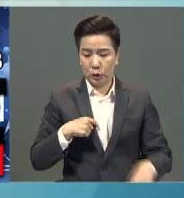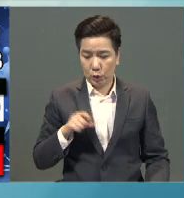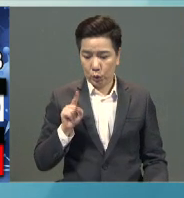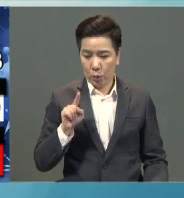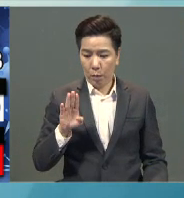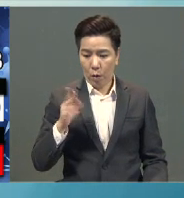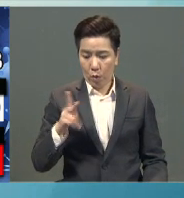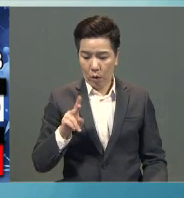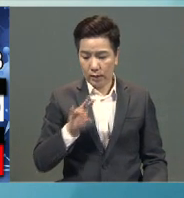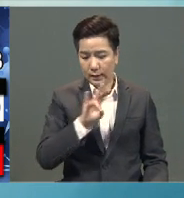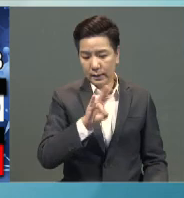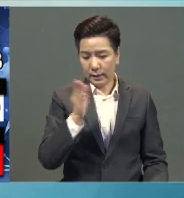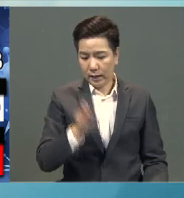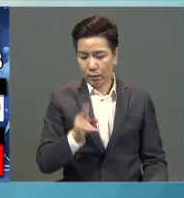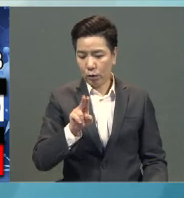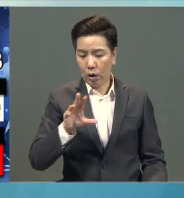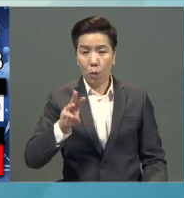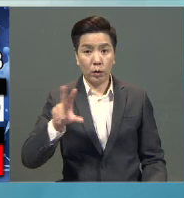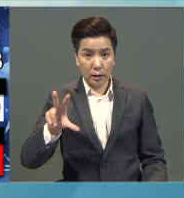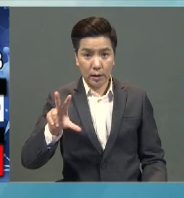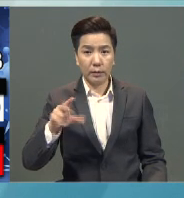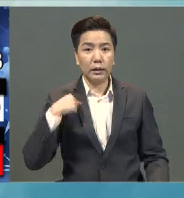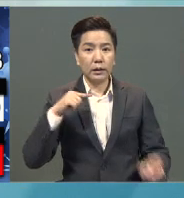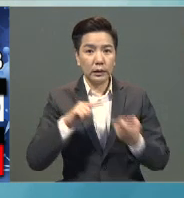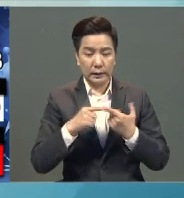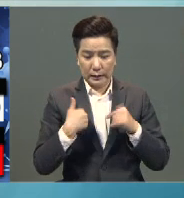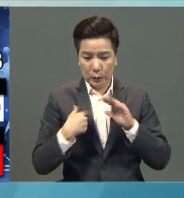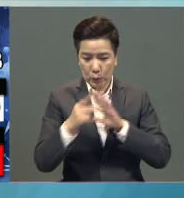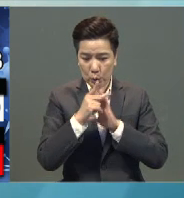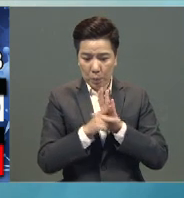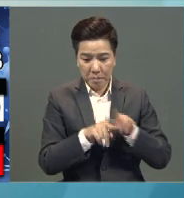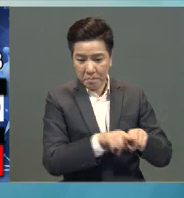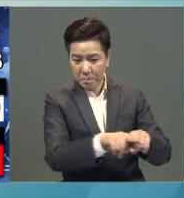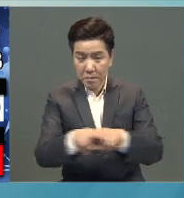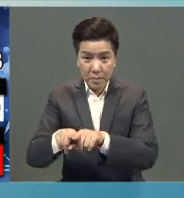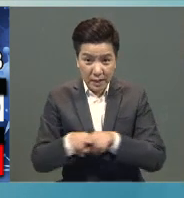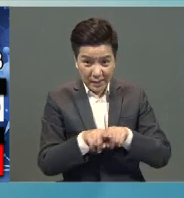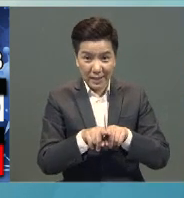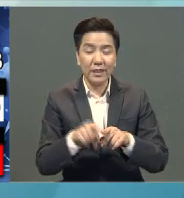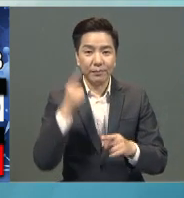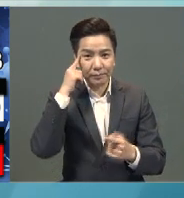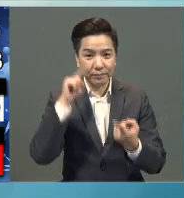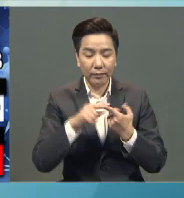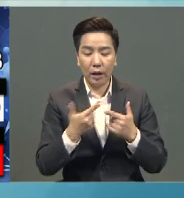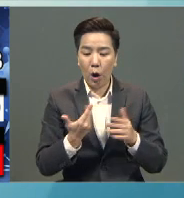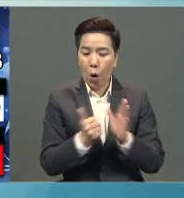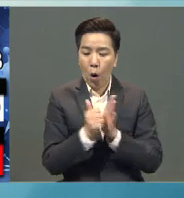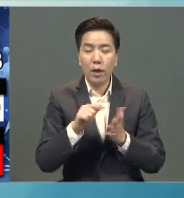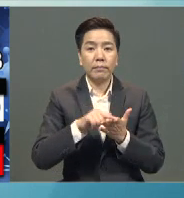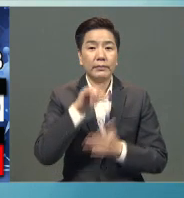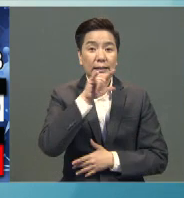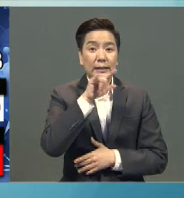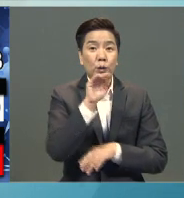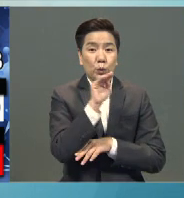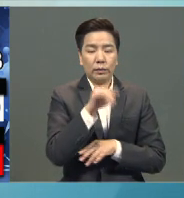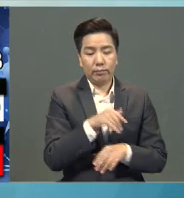ที่7/2563ซึ่งเป็นกฎเกณฑ์ที่เราใช้อยู่ในปัจจุบันนี้นะครับในระหว่างการเดินทางออกจากสนาม